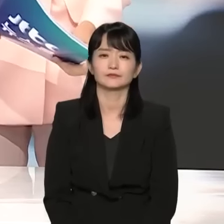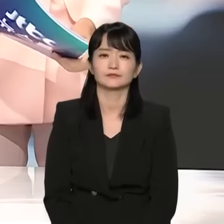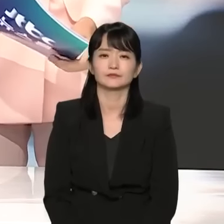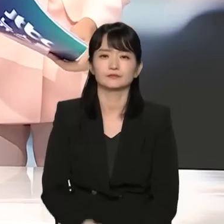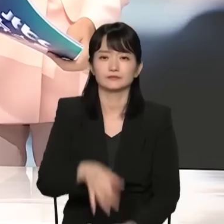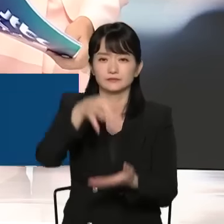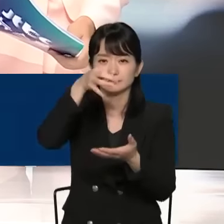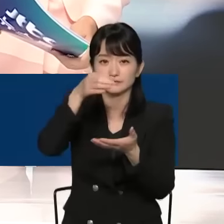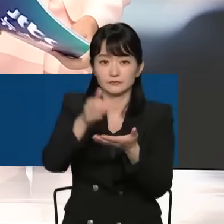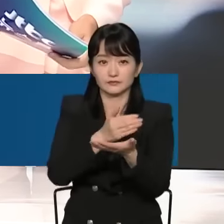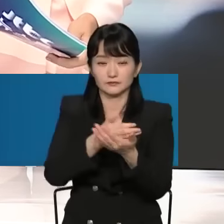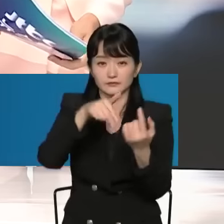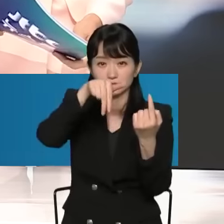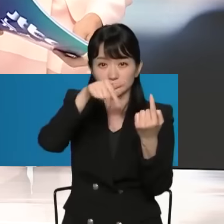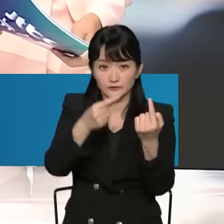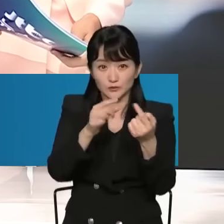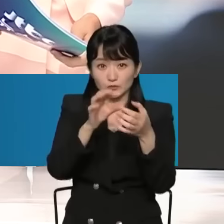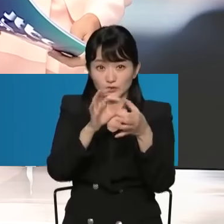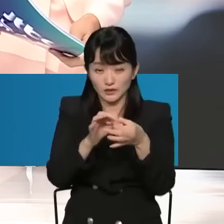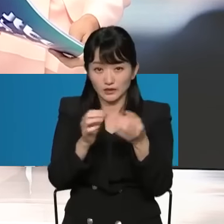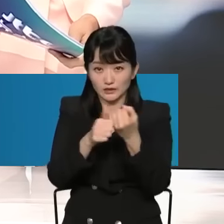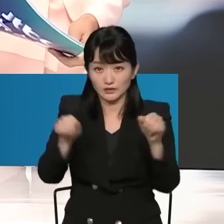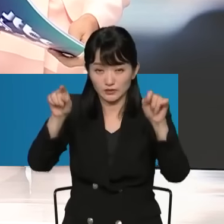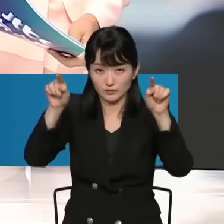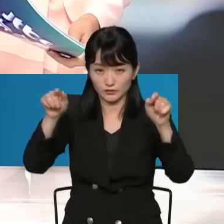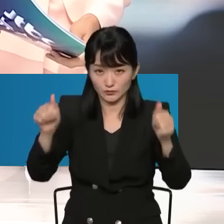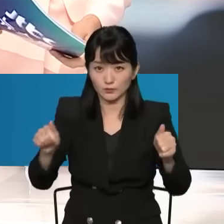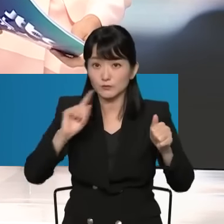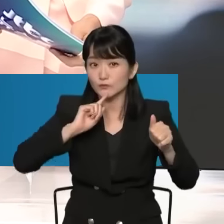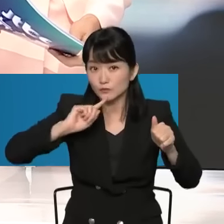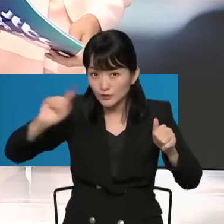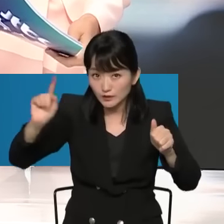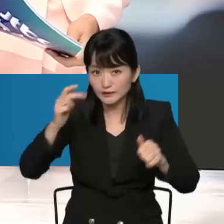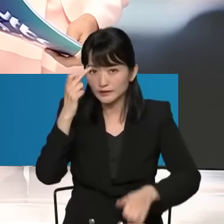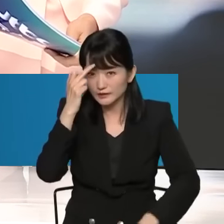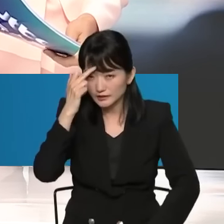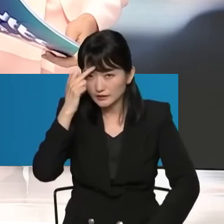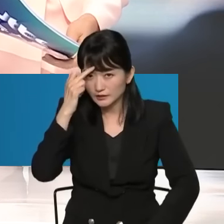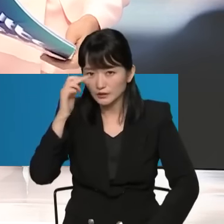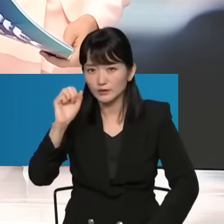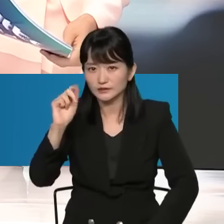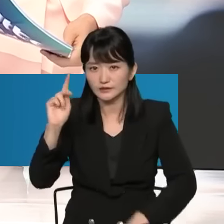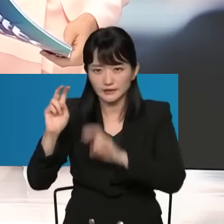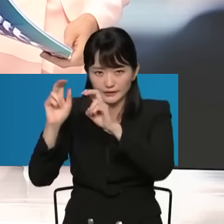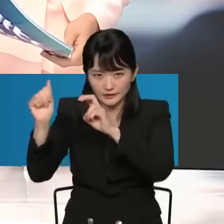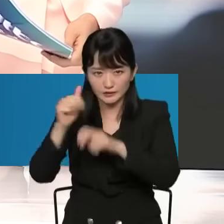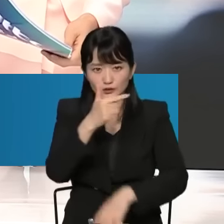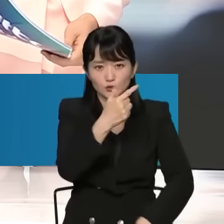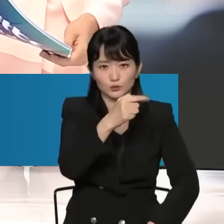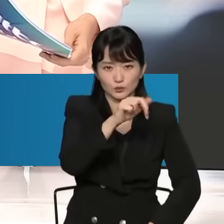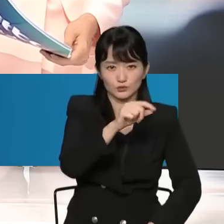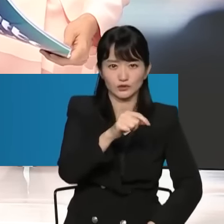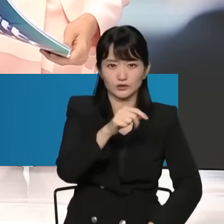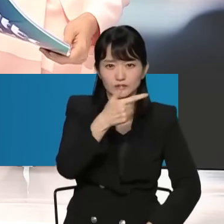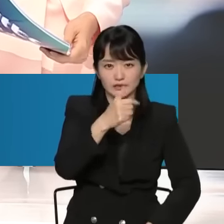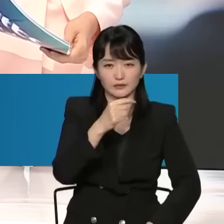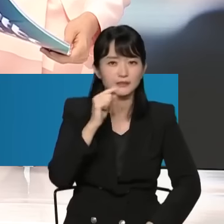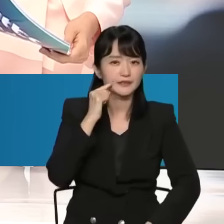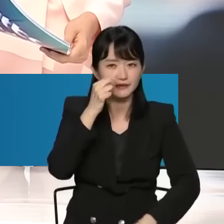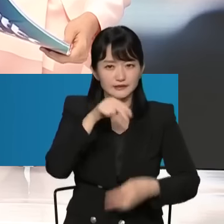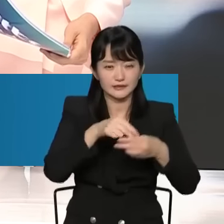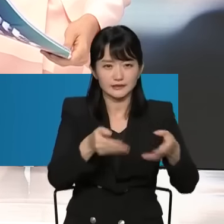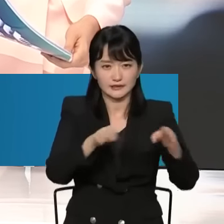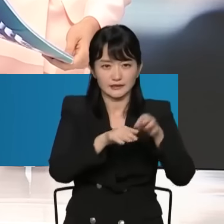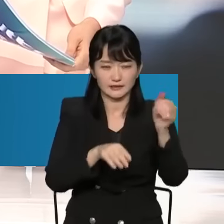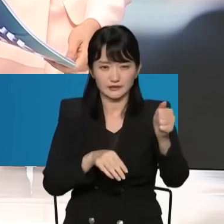1조 원대 재산 분할을 놓고 이혼 소송을 하고 있는 최태원 SK그룹 회장과 노소영 나비아트센터 관장의 둘째 딸이